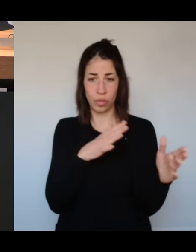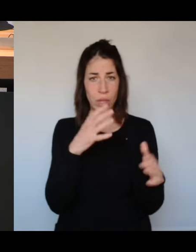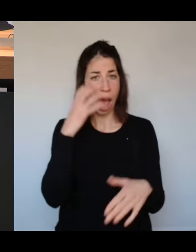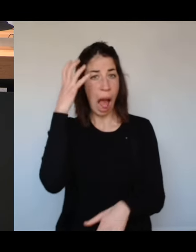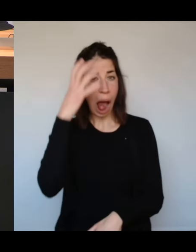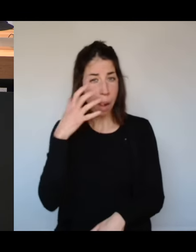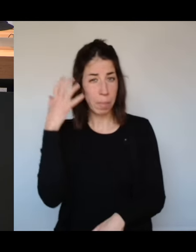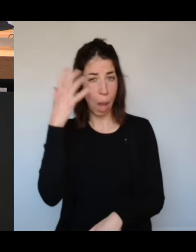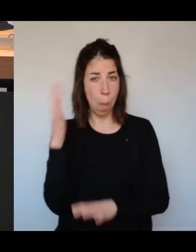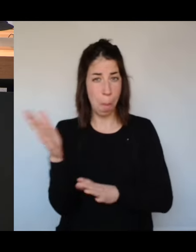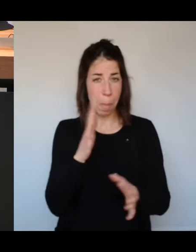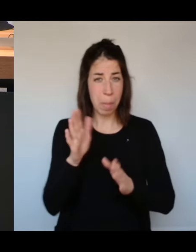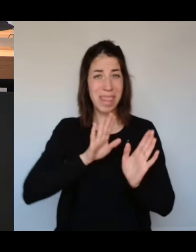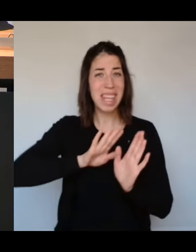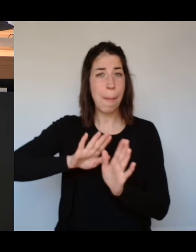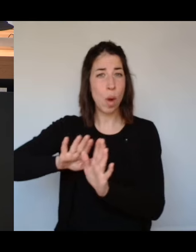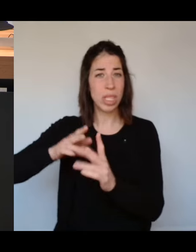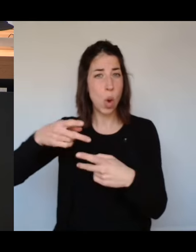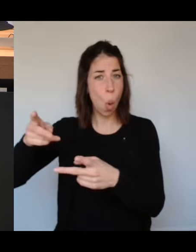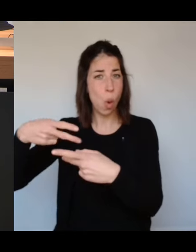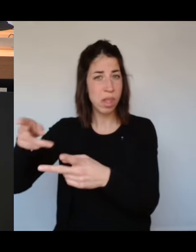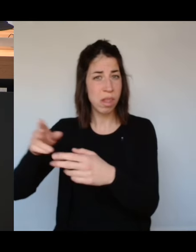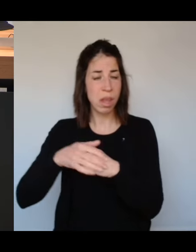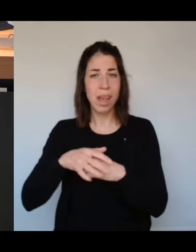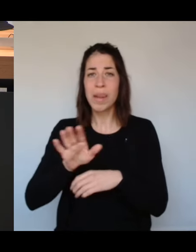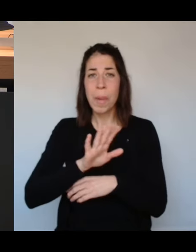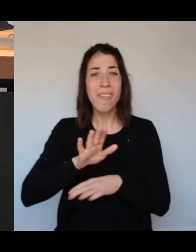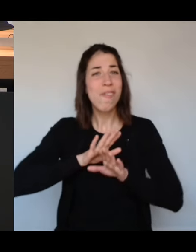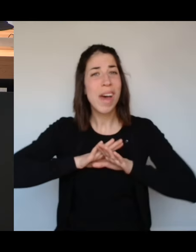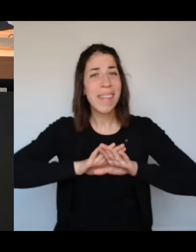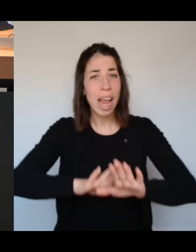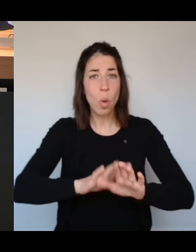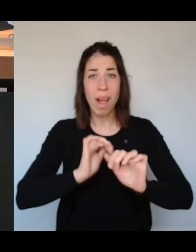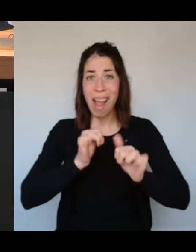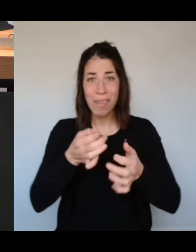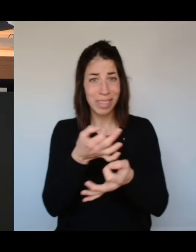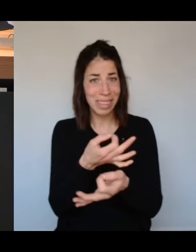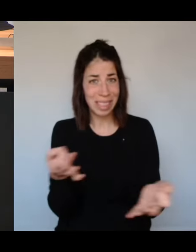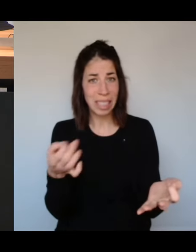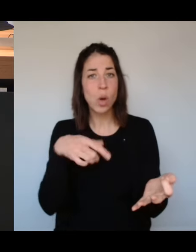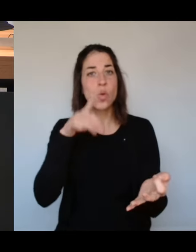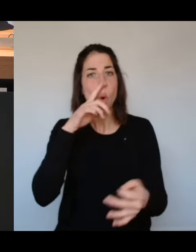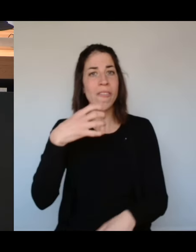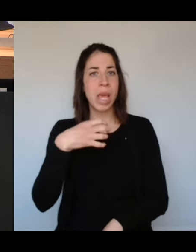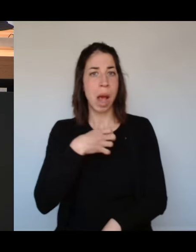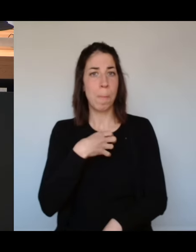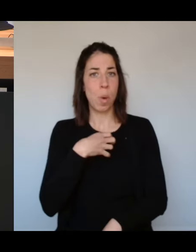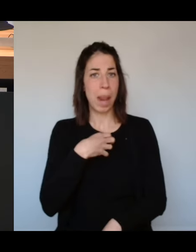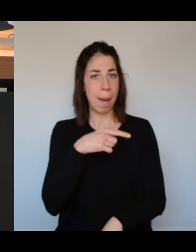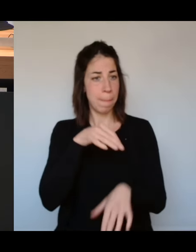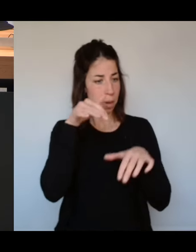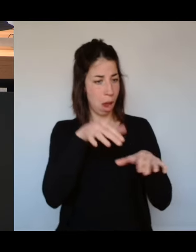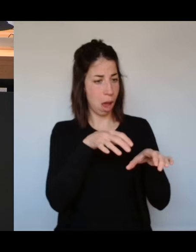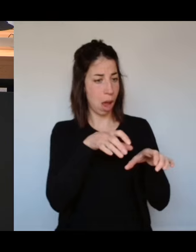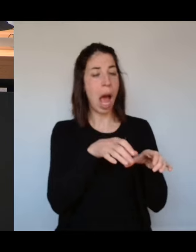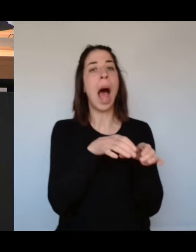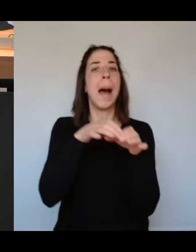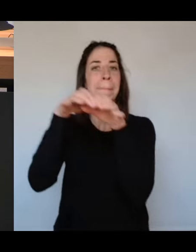keinem Menschen. Sie verlagert die Probleme einfach an einen anderen Ort und schafft dort noch mehr Probleme. Das ist nicht das Beste für